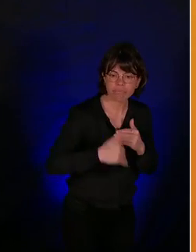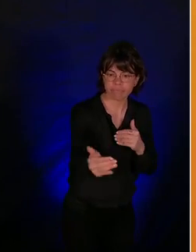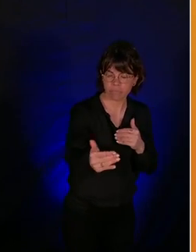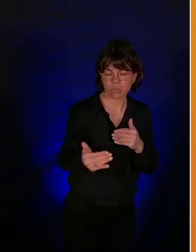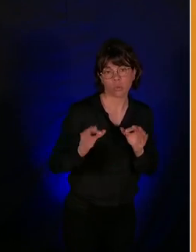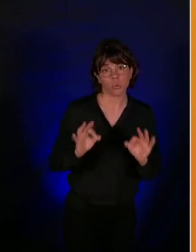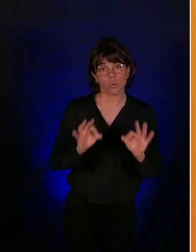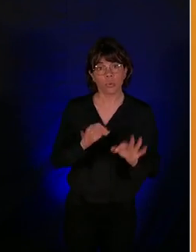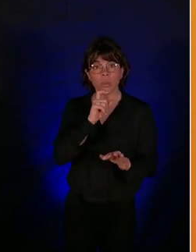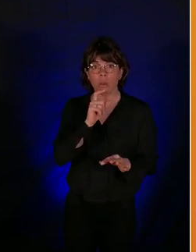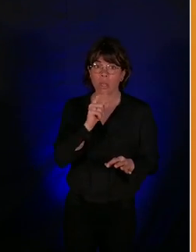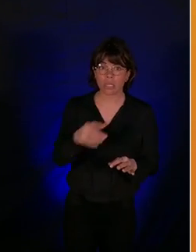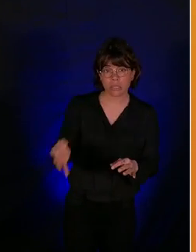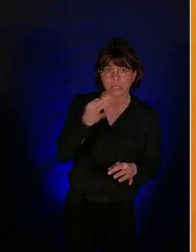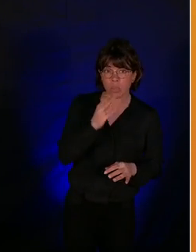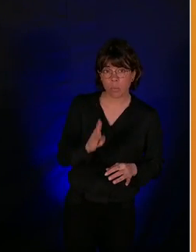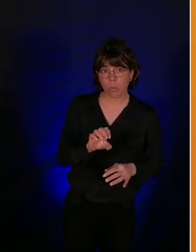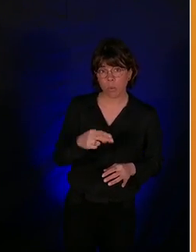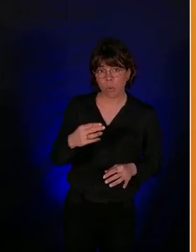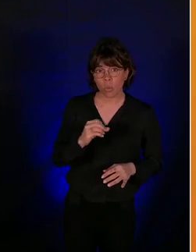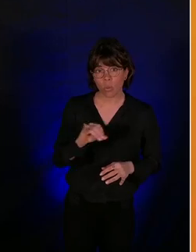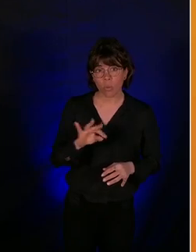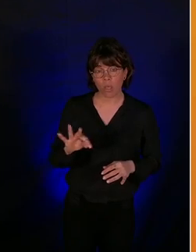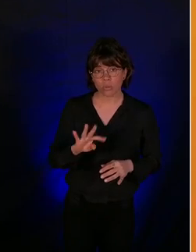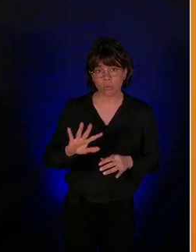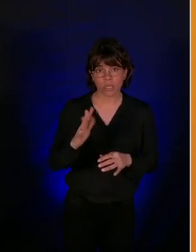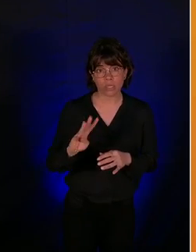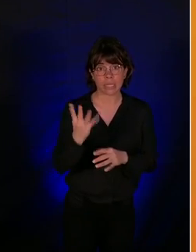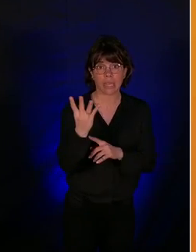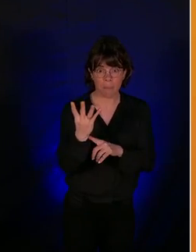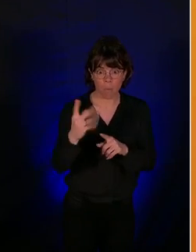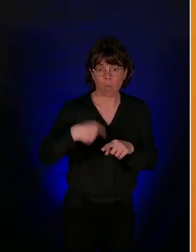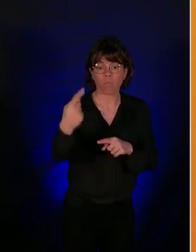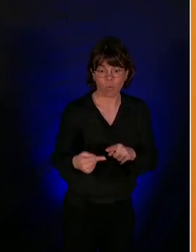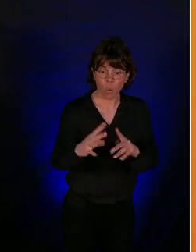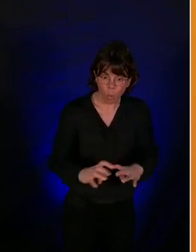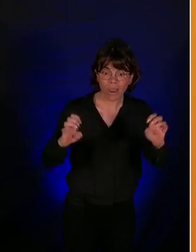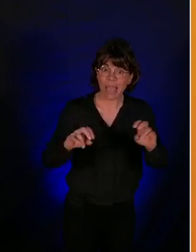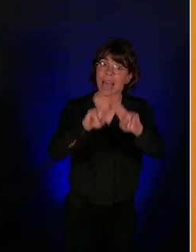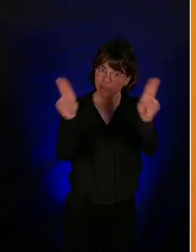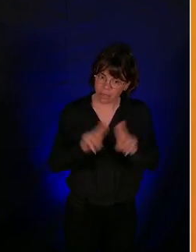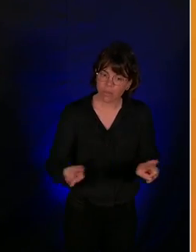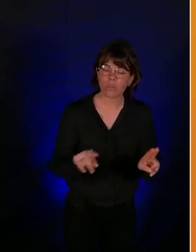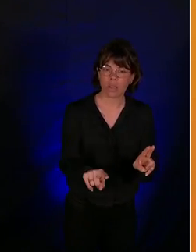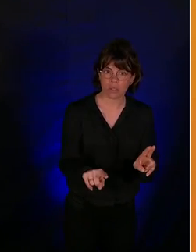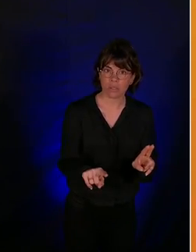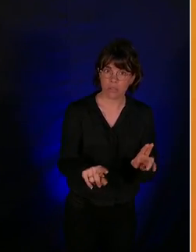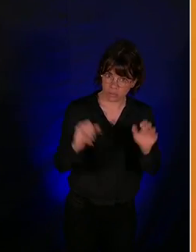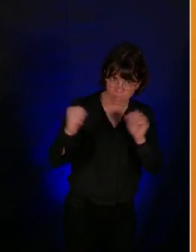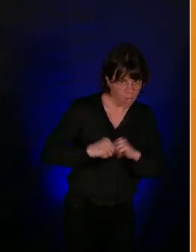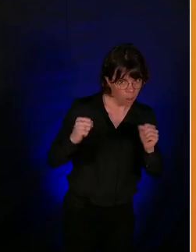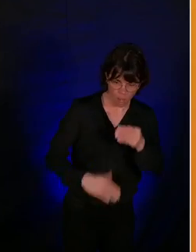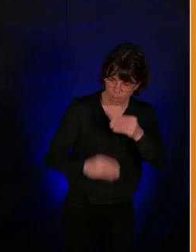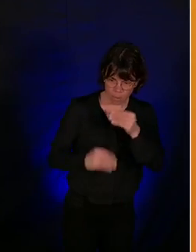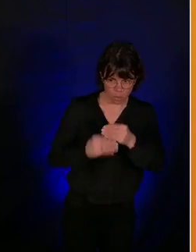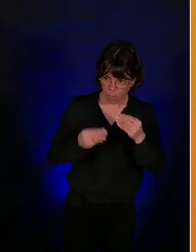ça a été dit précédemment par Benoît aussi dans le cadre du 54e congrès qui sera un congrès international de poser cette question en grand donc on est d'accord avec cette partie de l'amendement